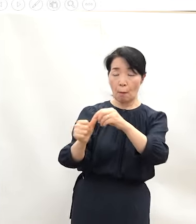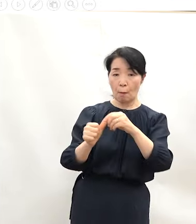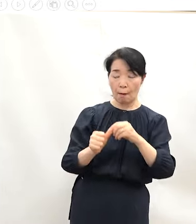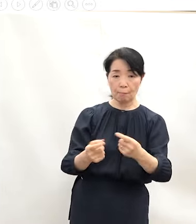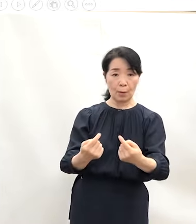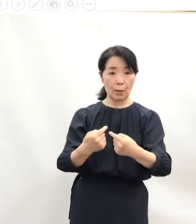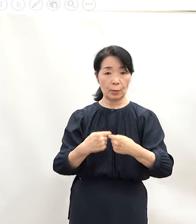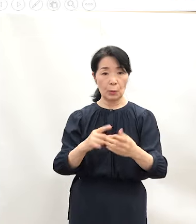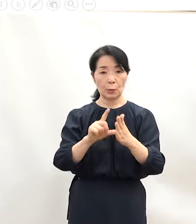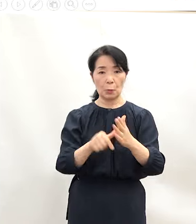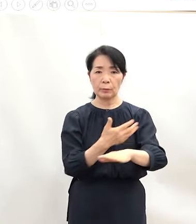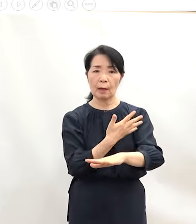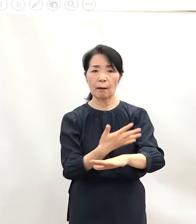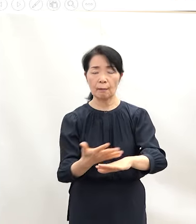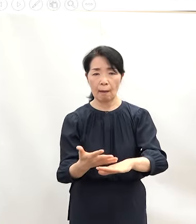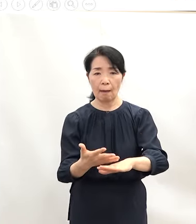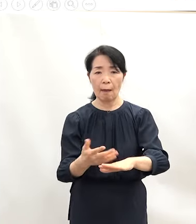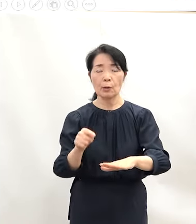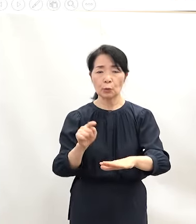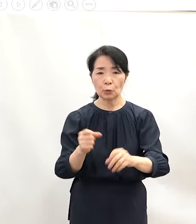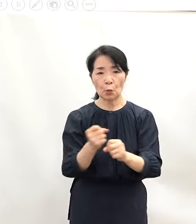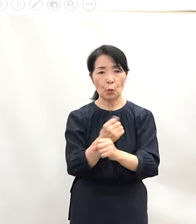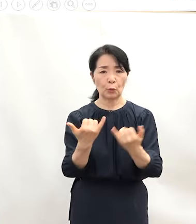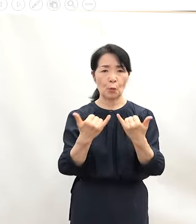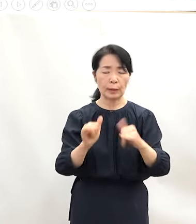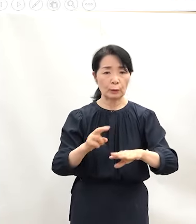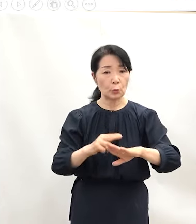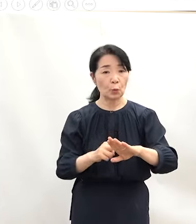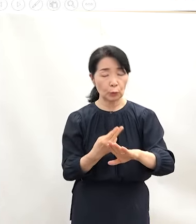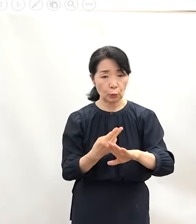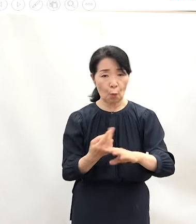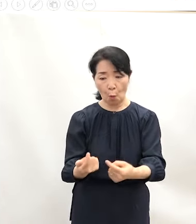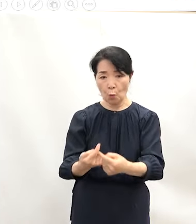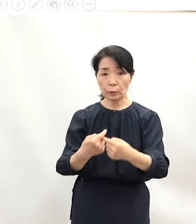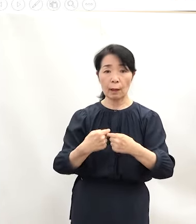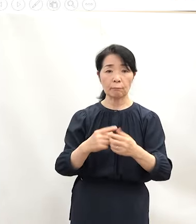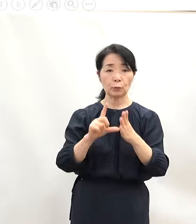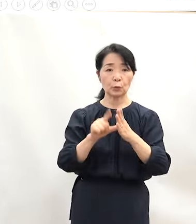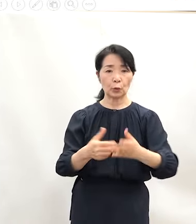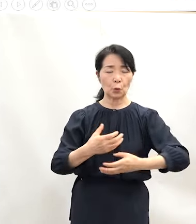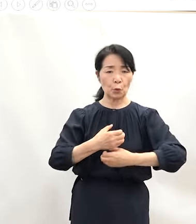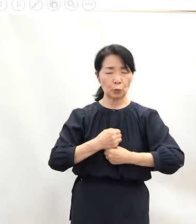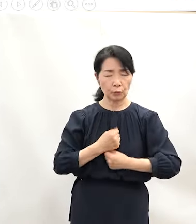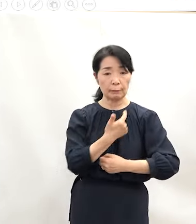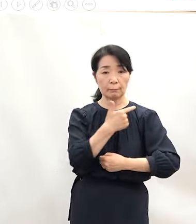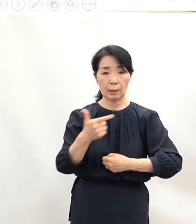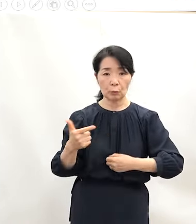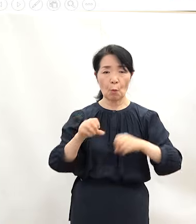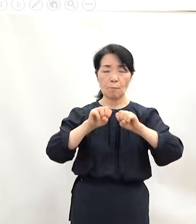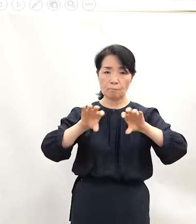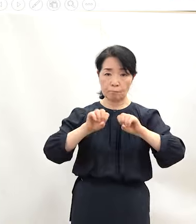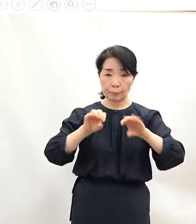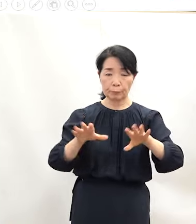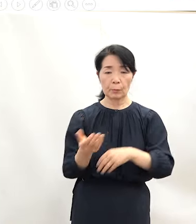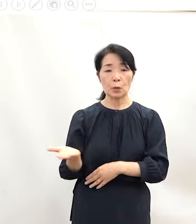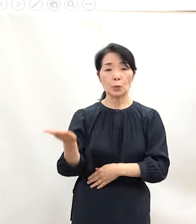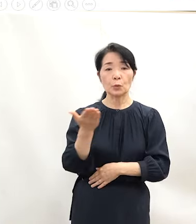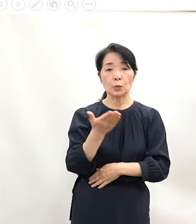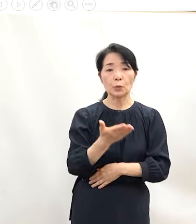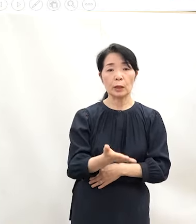るいは、外国人労働者の特徴や受け入れの際の注意点などを、お知らせします。ステップ